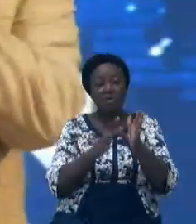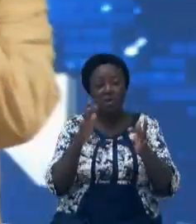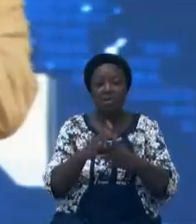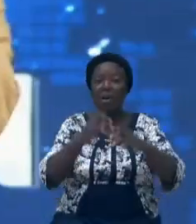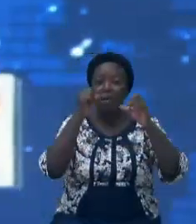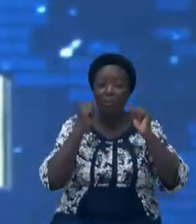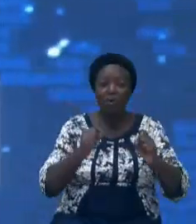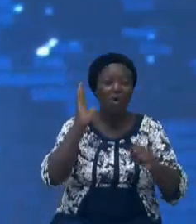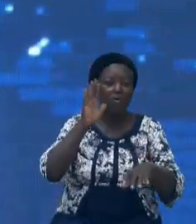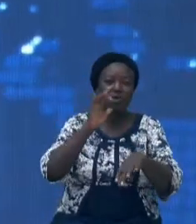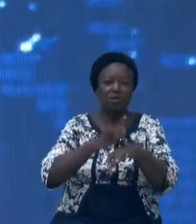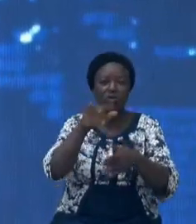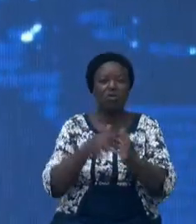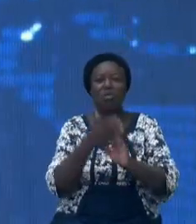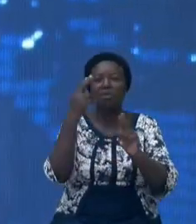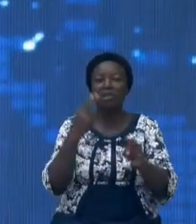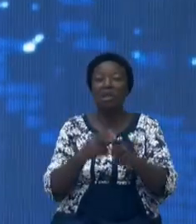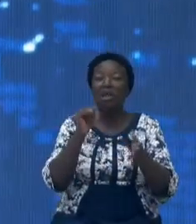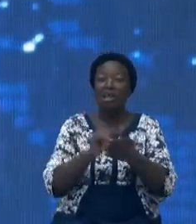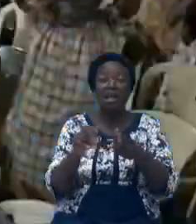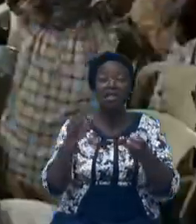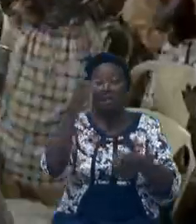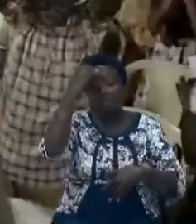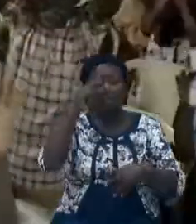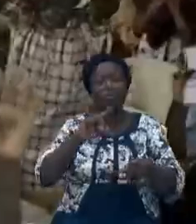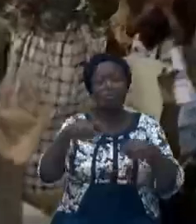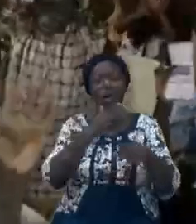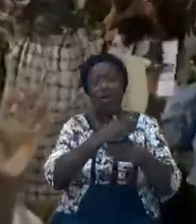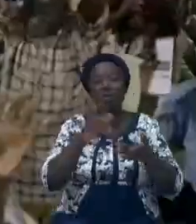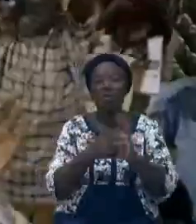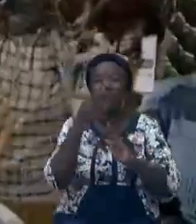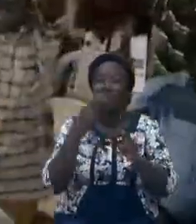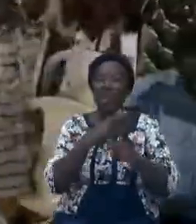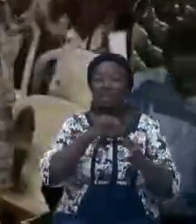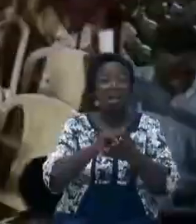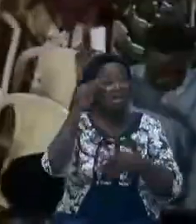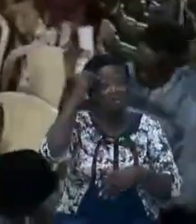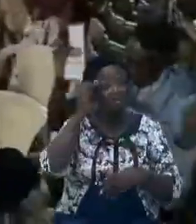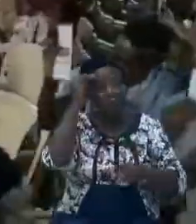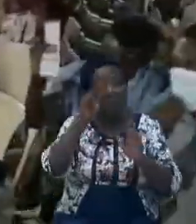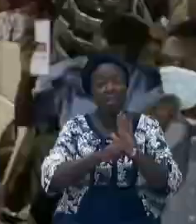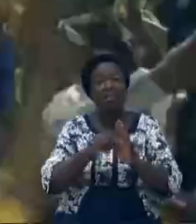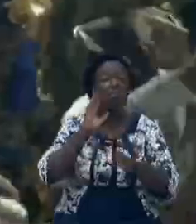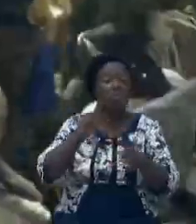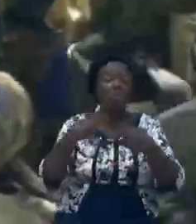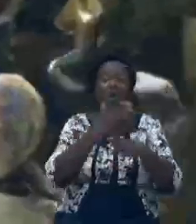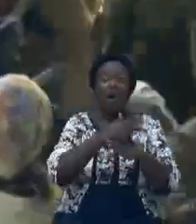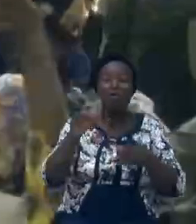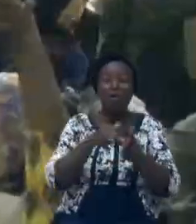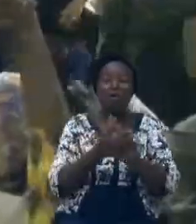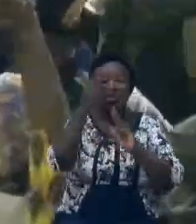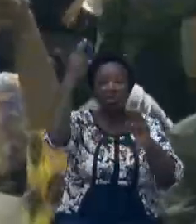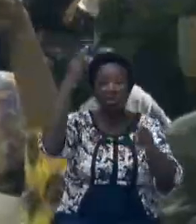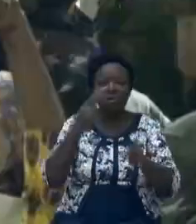que nous ment sur le nom de jésus la puissance va te toucher cette infirmité va disparaître